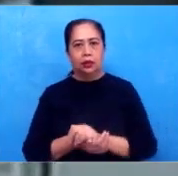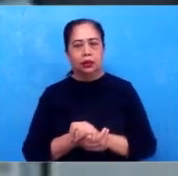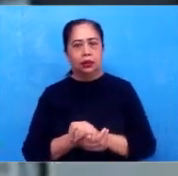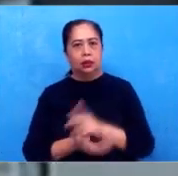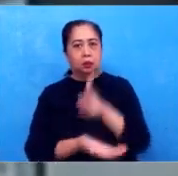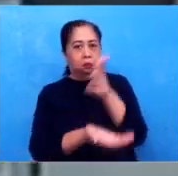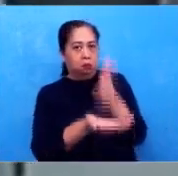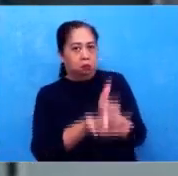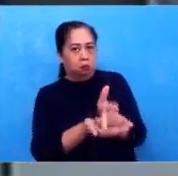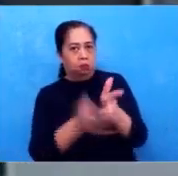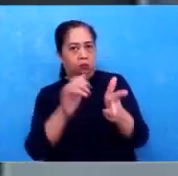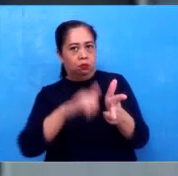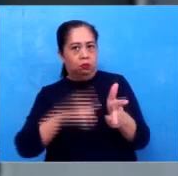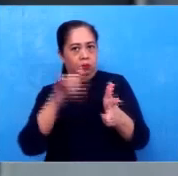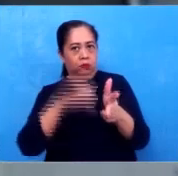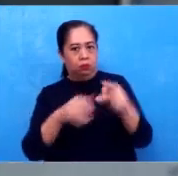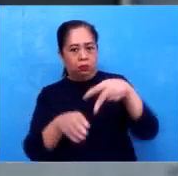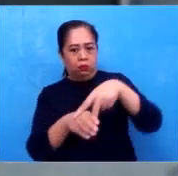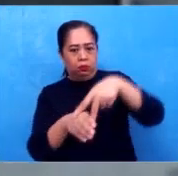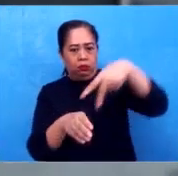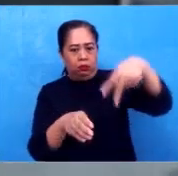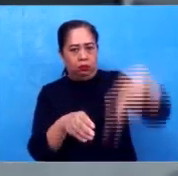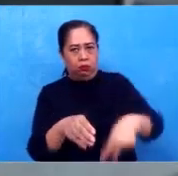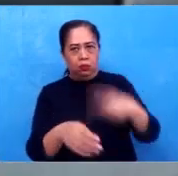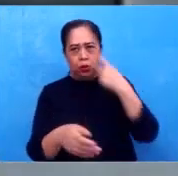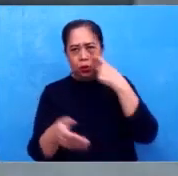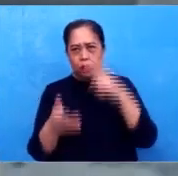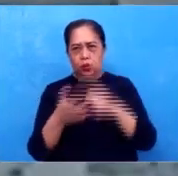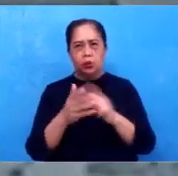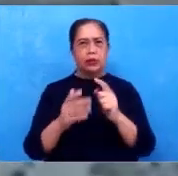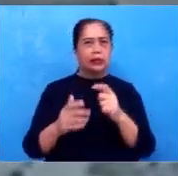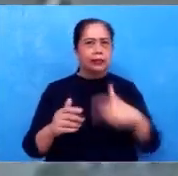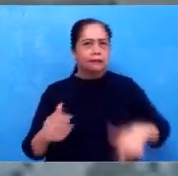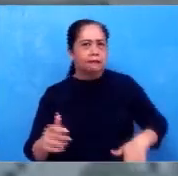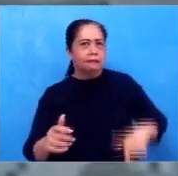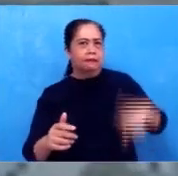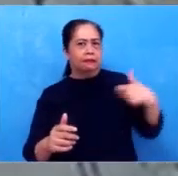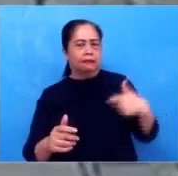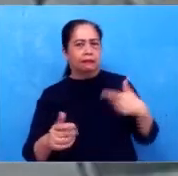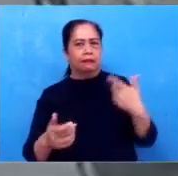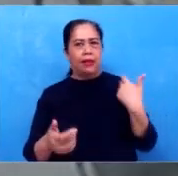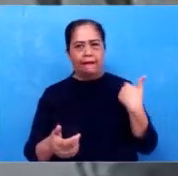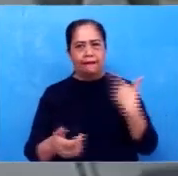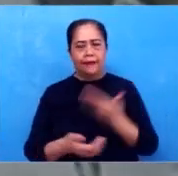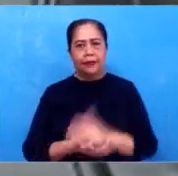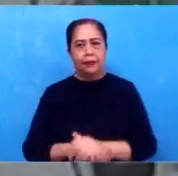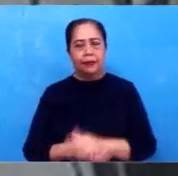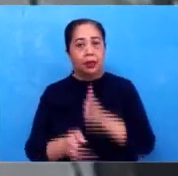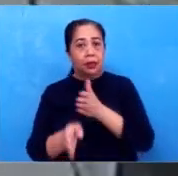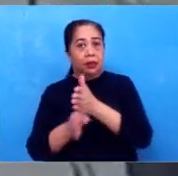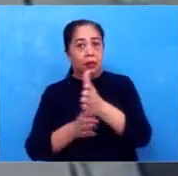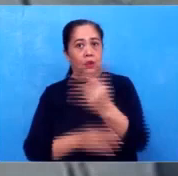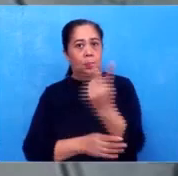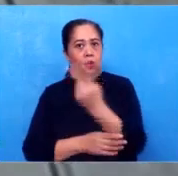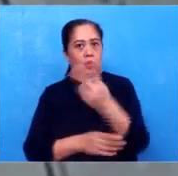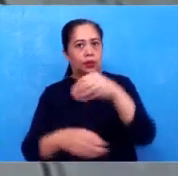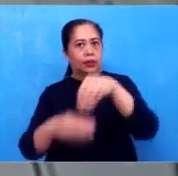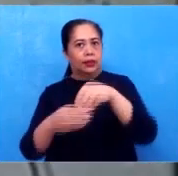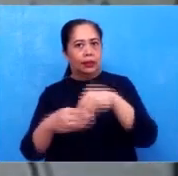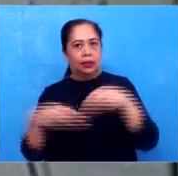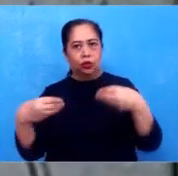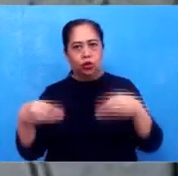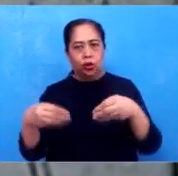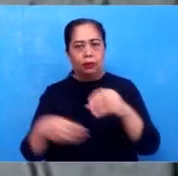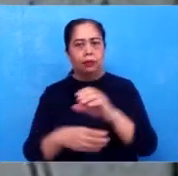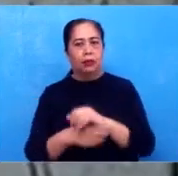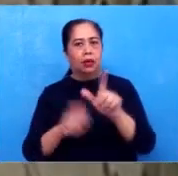roon. Pagbaba ng angkas, mapapansing tila may hinugot siya sa kanyang tagiliran. Dumiretso ang dalawa sa loob ng shop. Makalipas